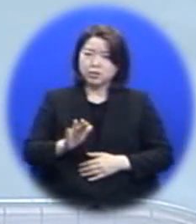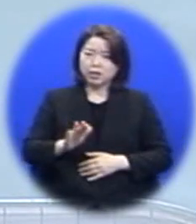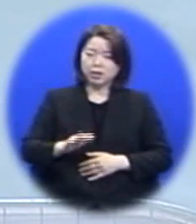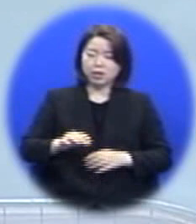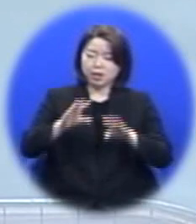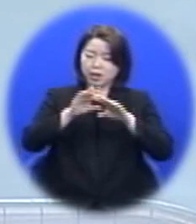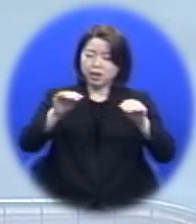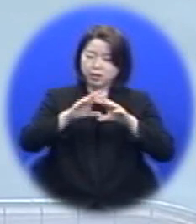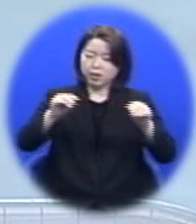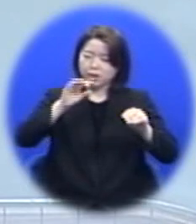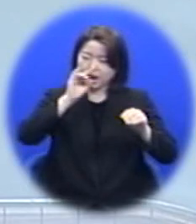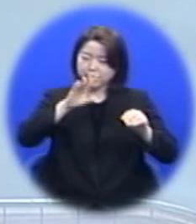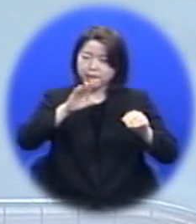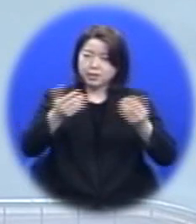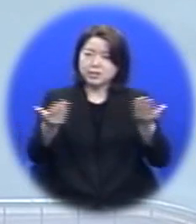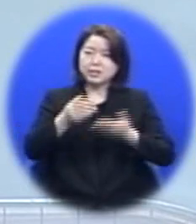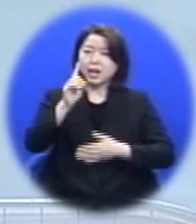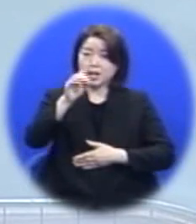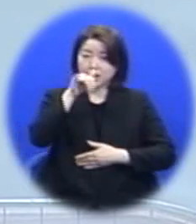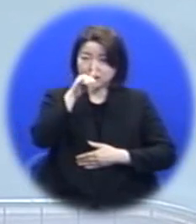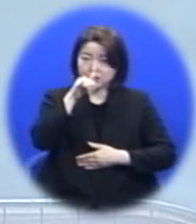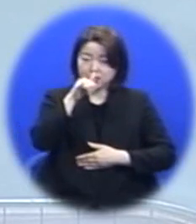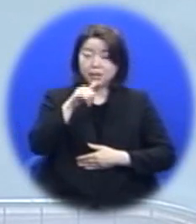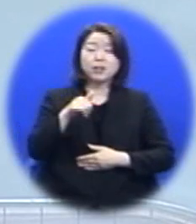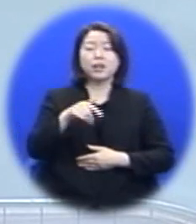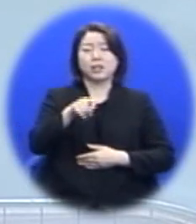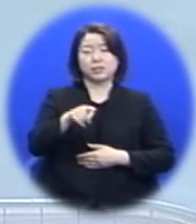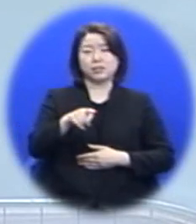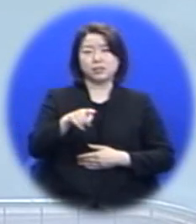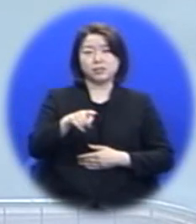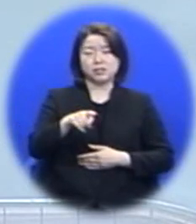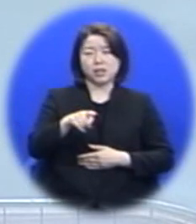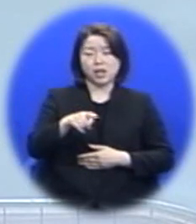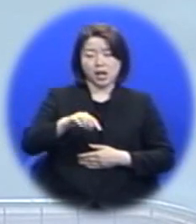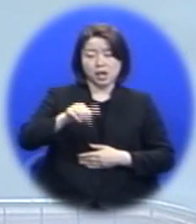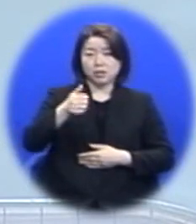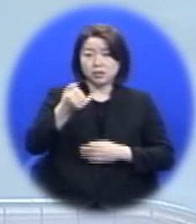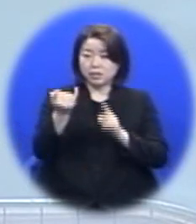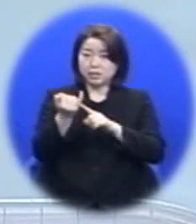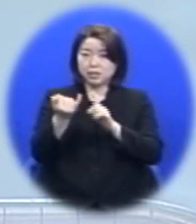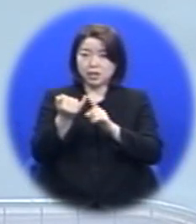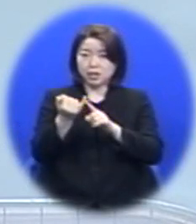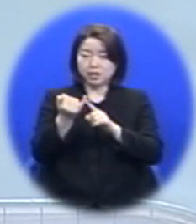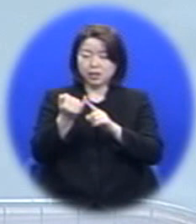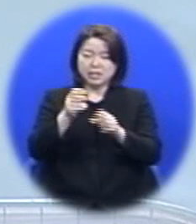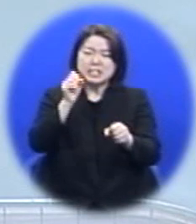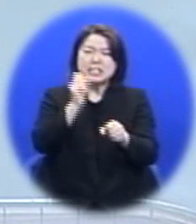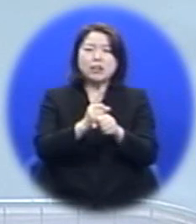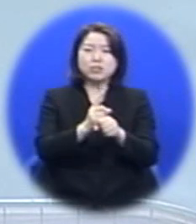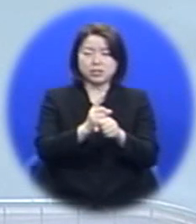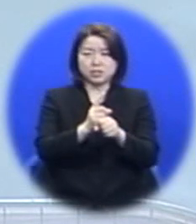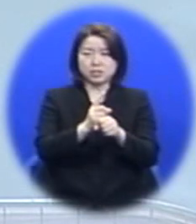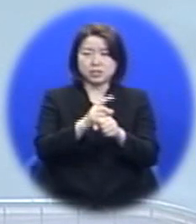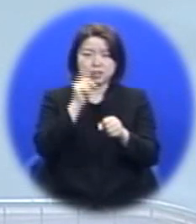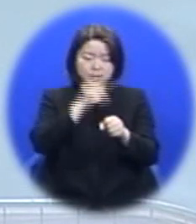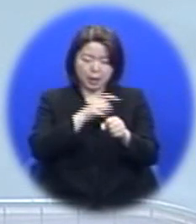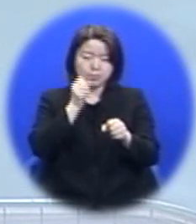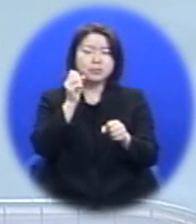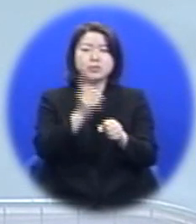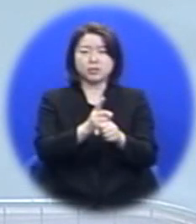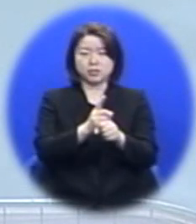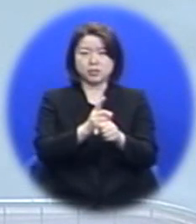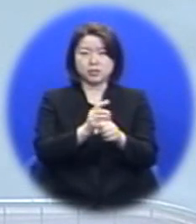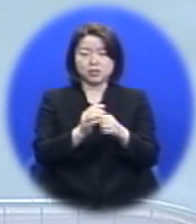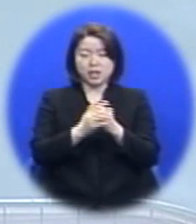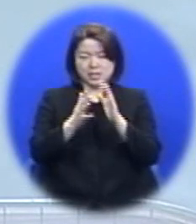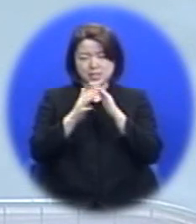해결이 안 되는 게 하나 있는데 그것은 헬렌의 성질이에요. 나쁜 성질. 매우